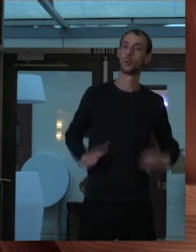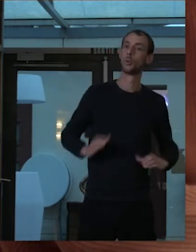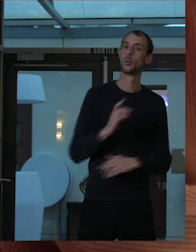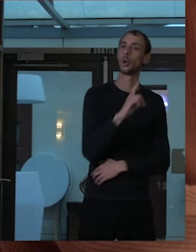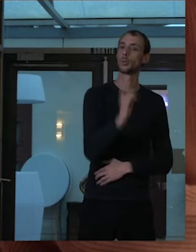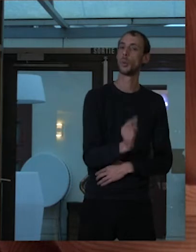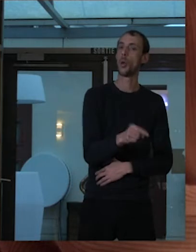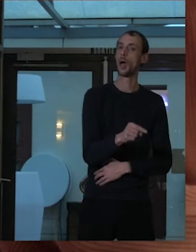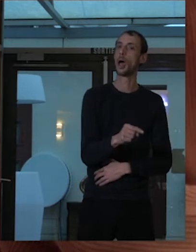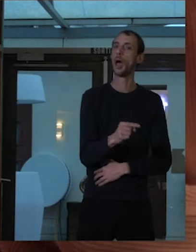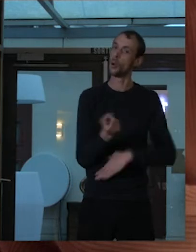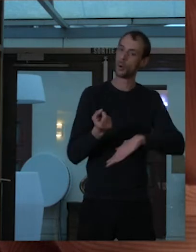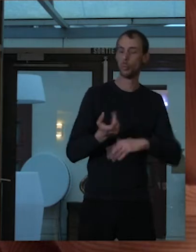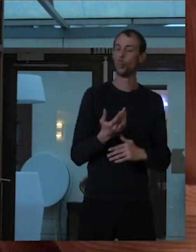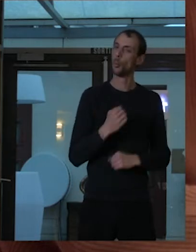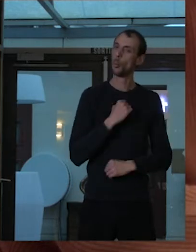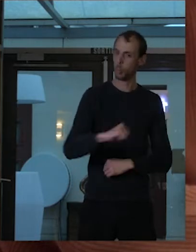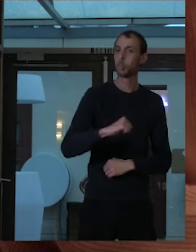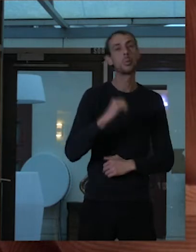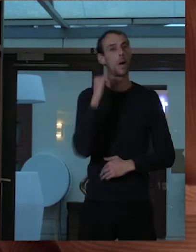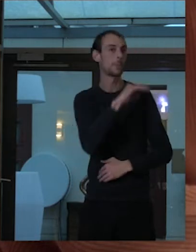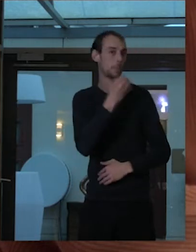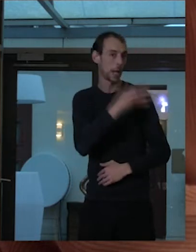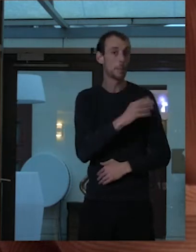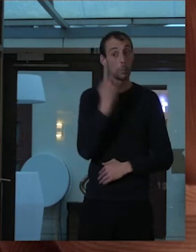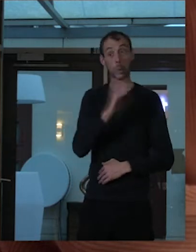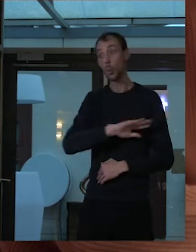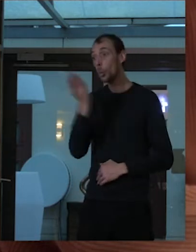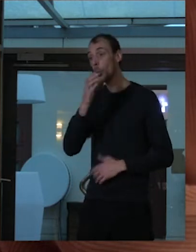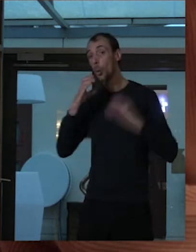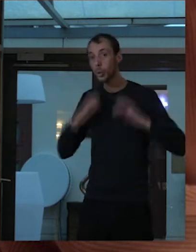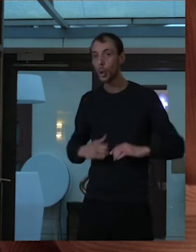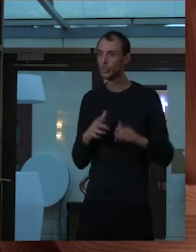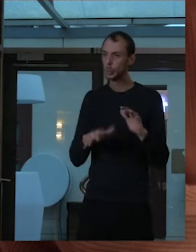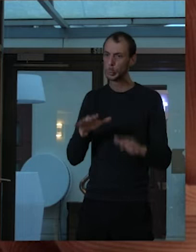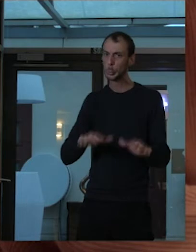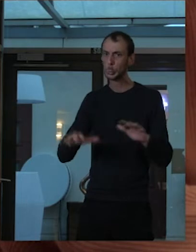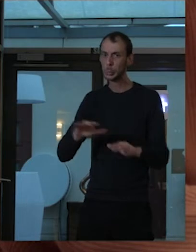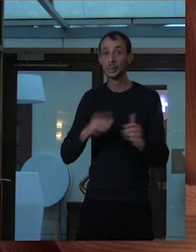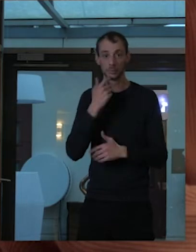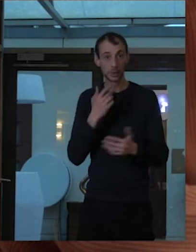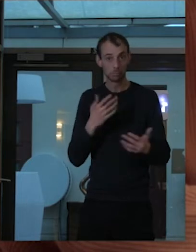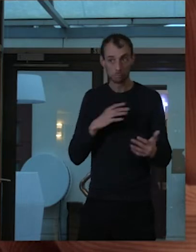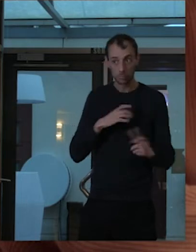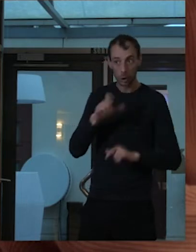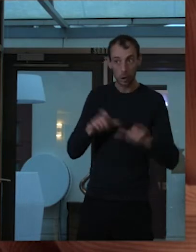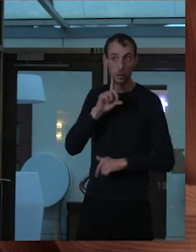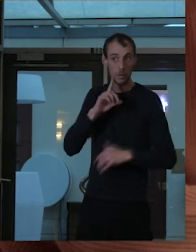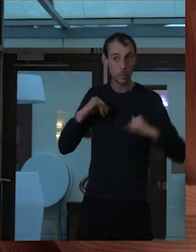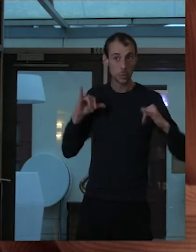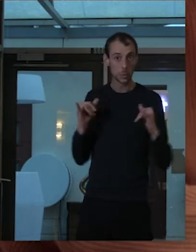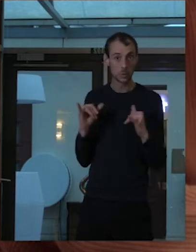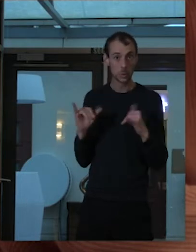poussif. Donc en termes purement professionnel, on n'est pas tout à l'heure actuelle en D1 professionnel. En termes de